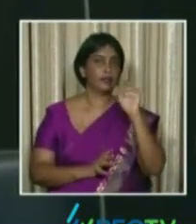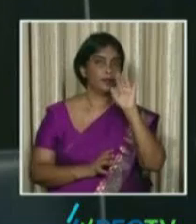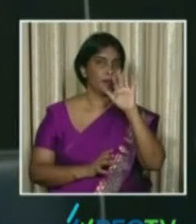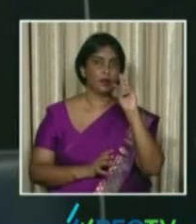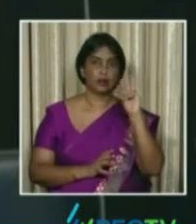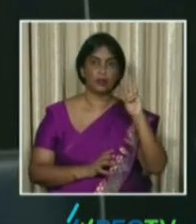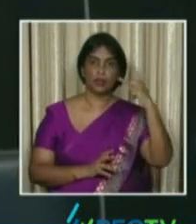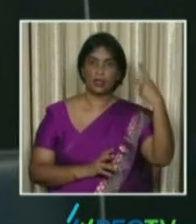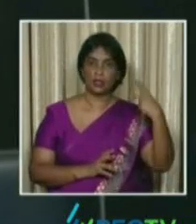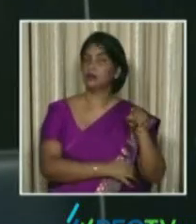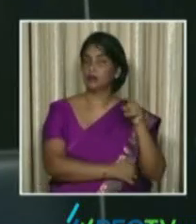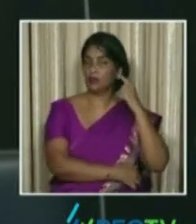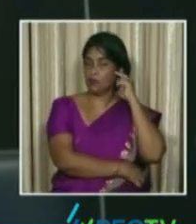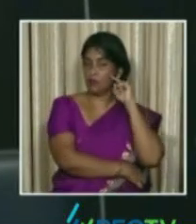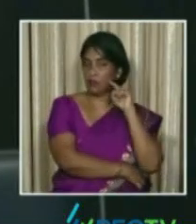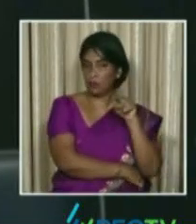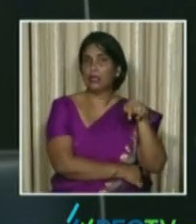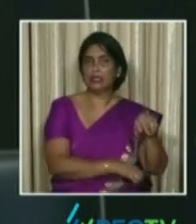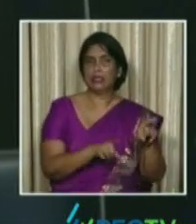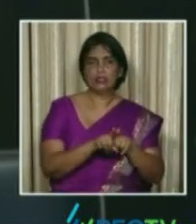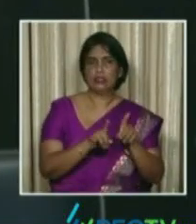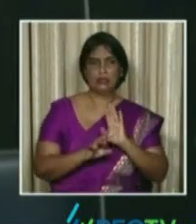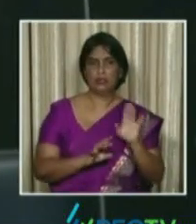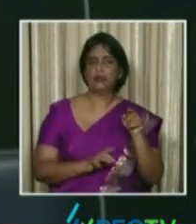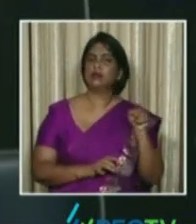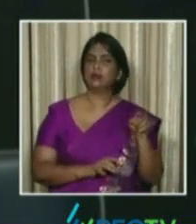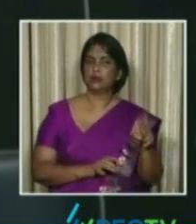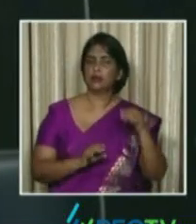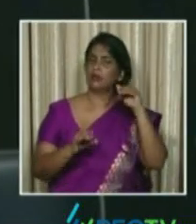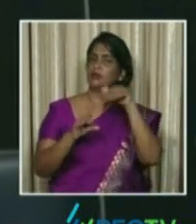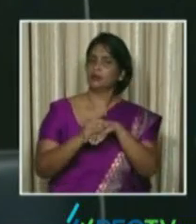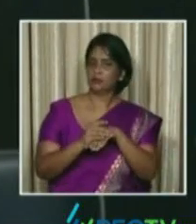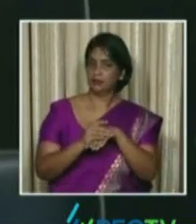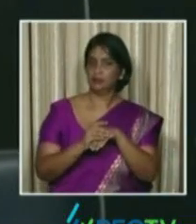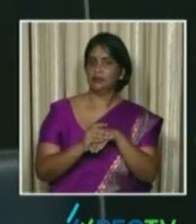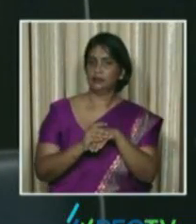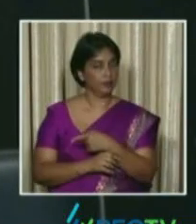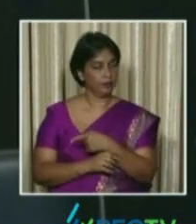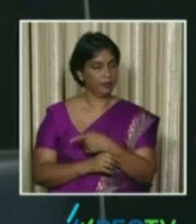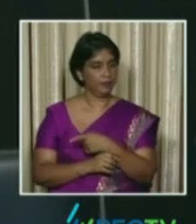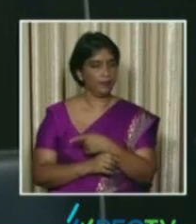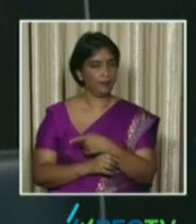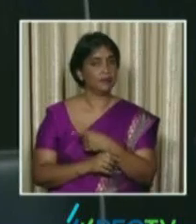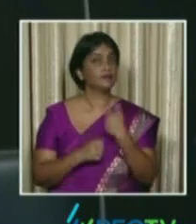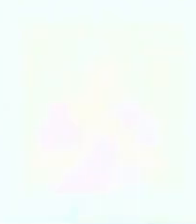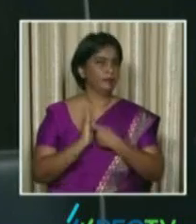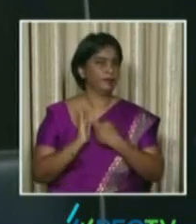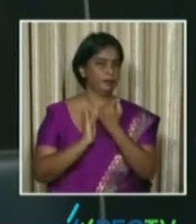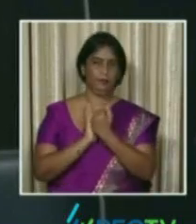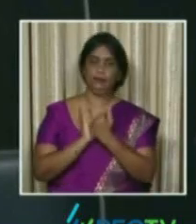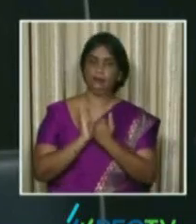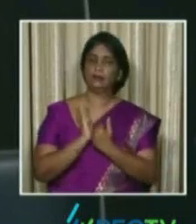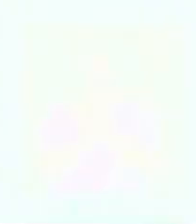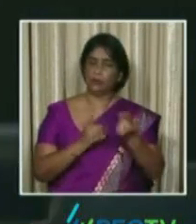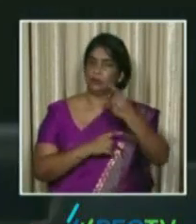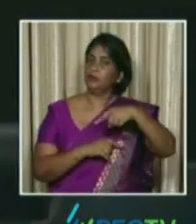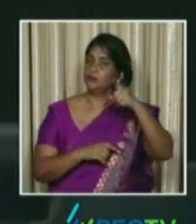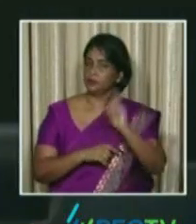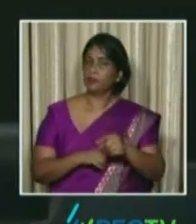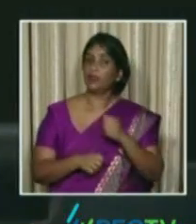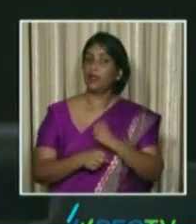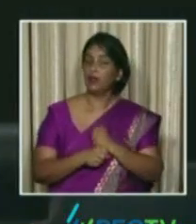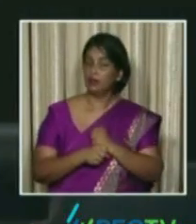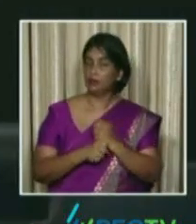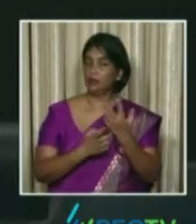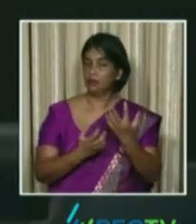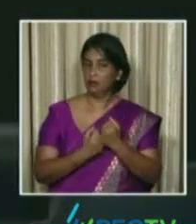153 දෙක ආවගන්තිය අනුව නෙමෙයි, අභ්‍යන්තරව රේගුව හදාගත් යම් යම් නියෝග අනුව කියලා. රජයට